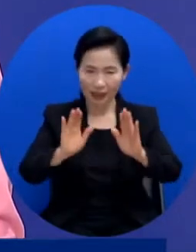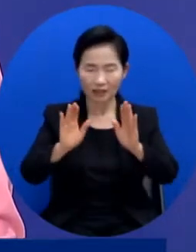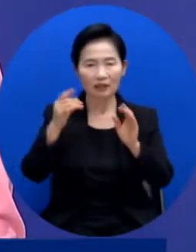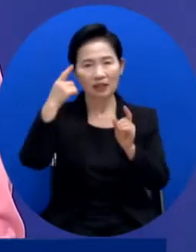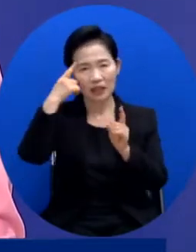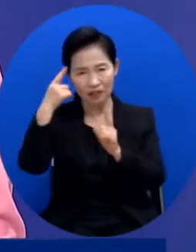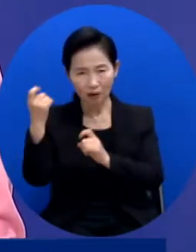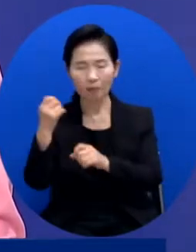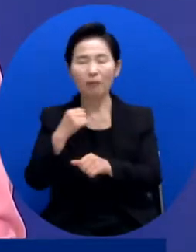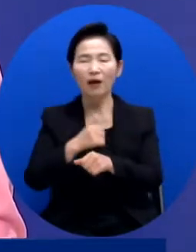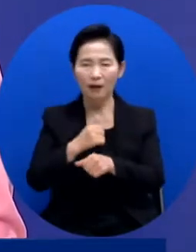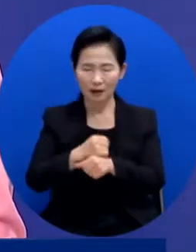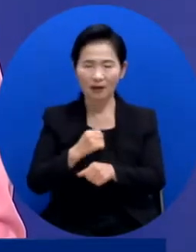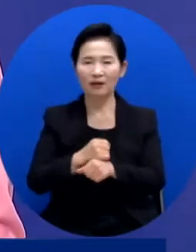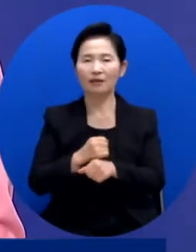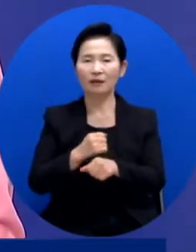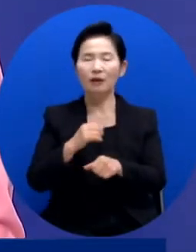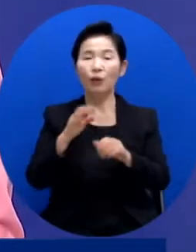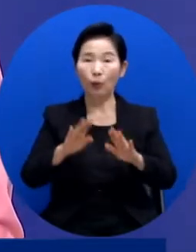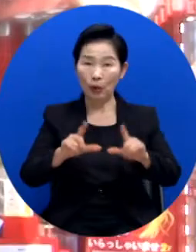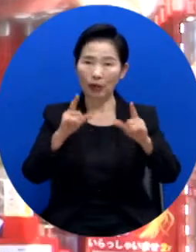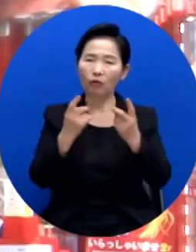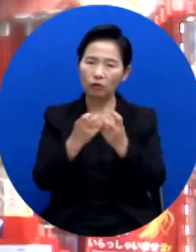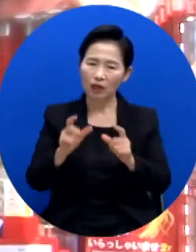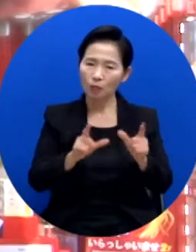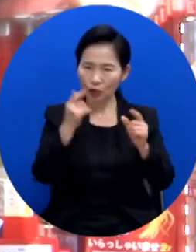보내야 할까요? 박세현 기자가 알아봤습니다.